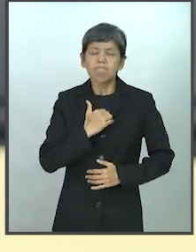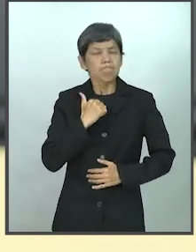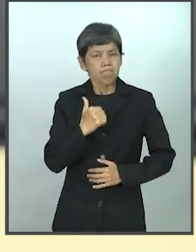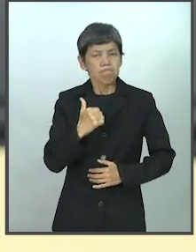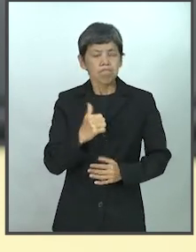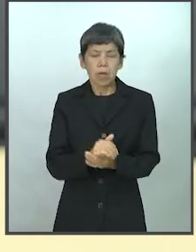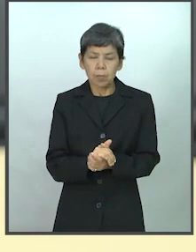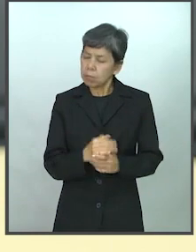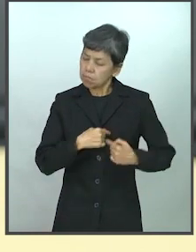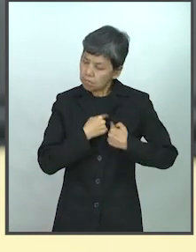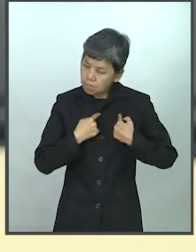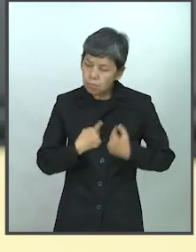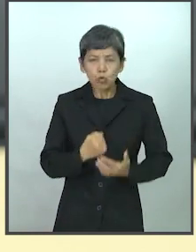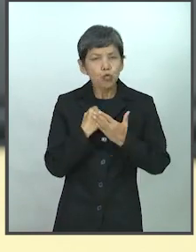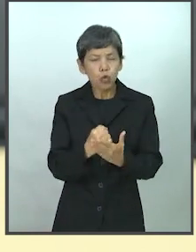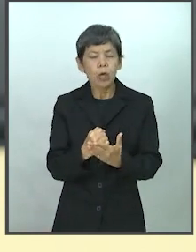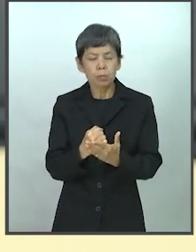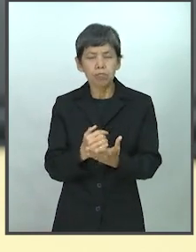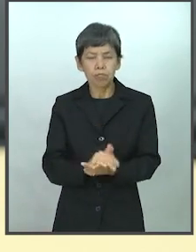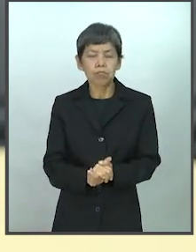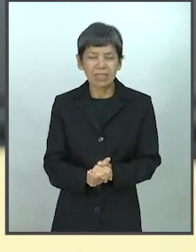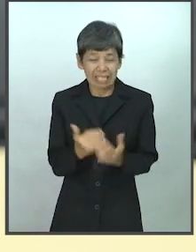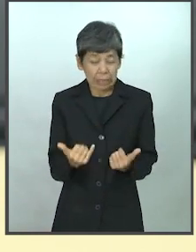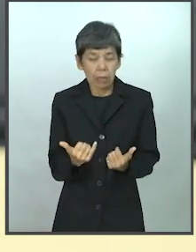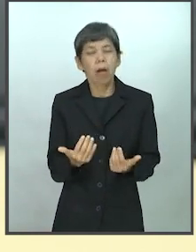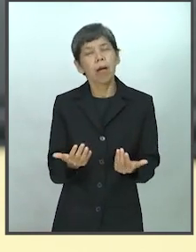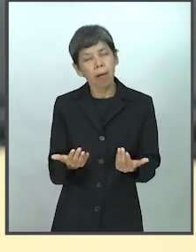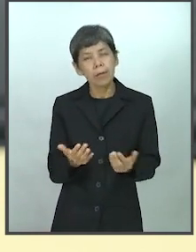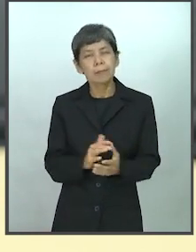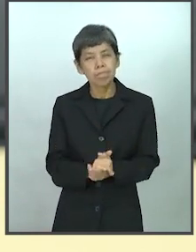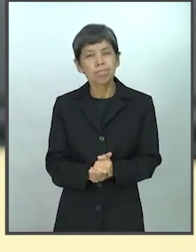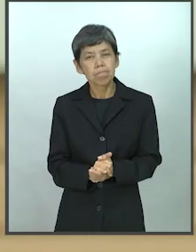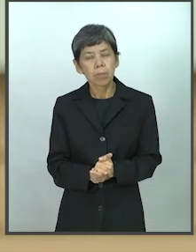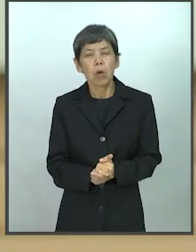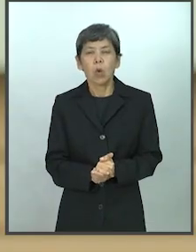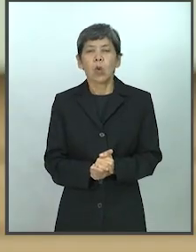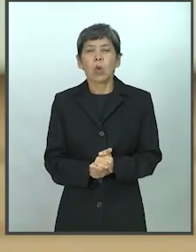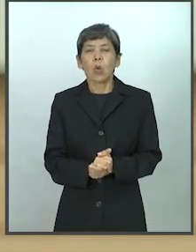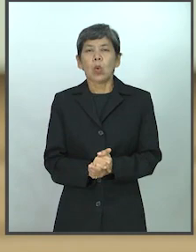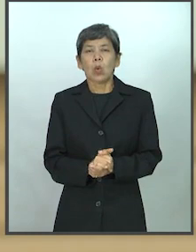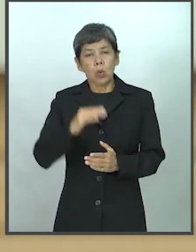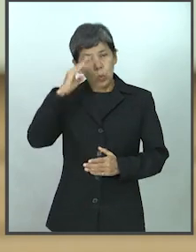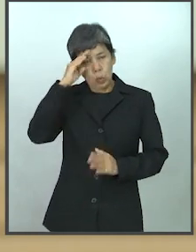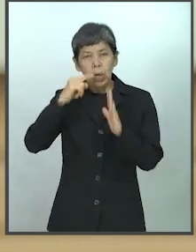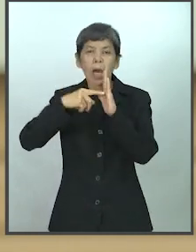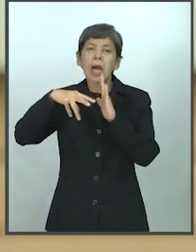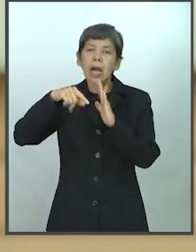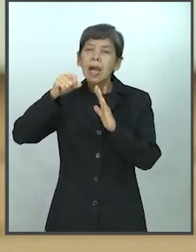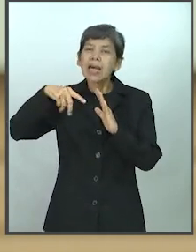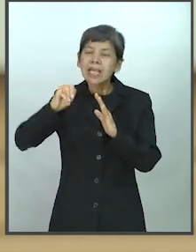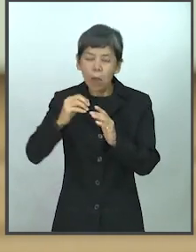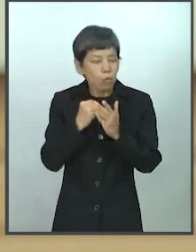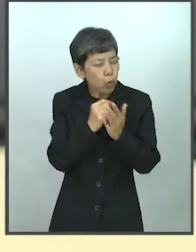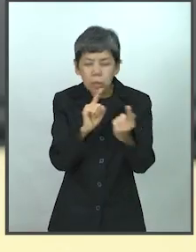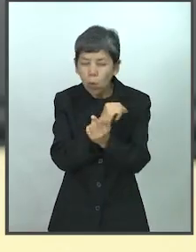ค่ะที่เขายอมเสียสละเพื่อคนอื่นมาตลอดและครั้งนี้ก็เช่นกันค่ะ ก็แสดงว่าจ่าแซมเนี่ยช่วยเหลือสังคมมาน